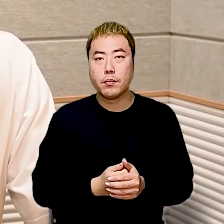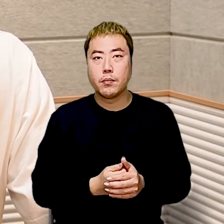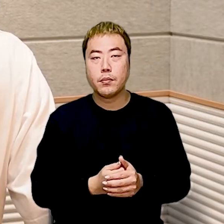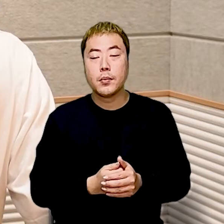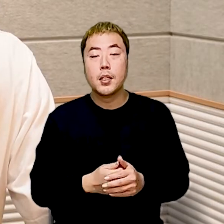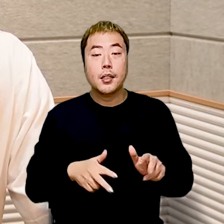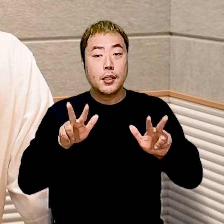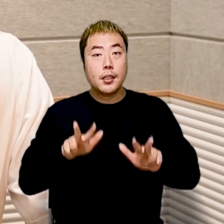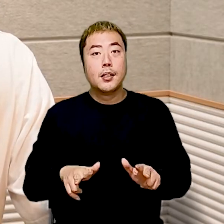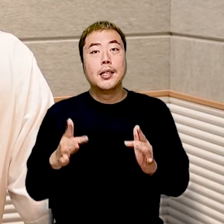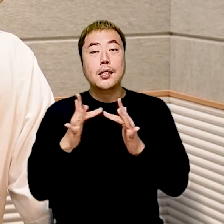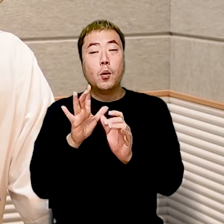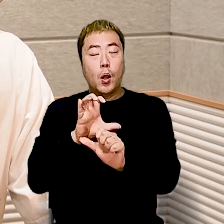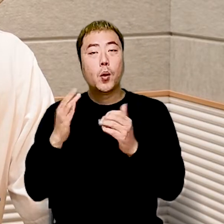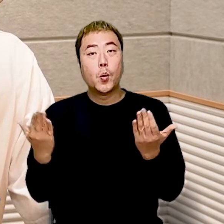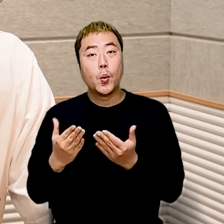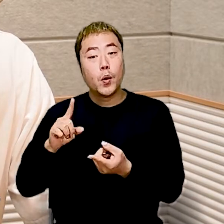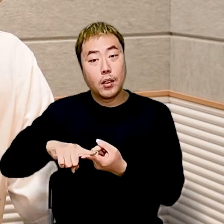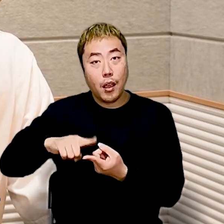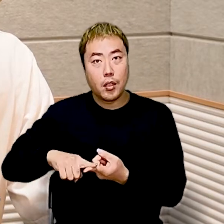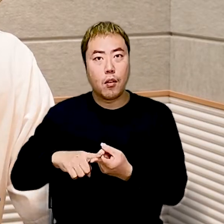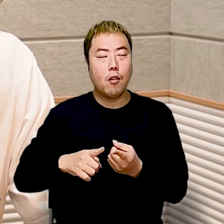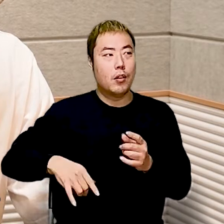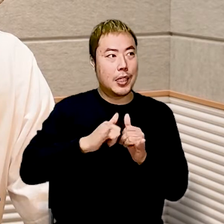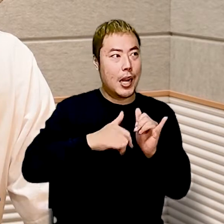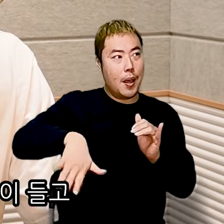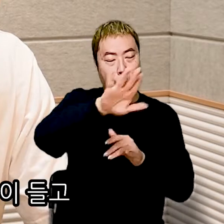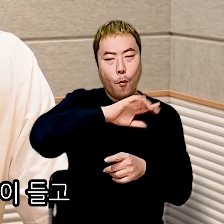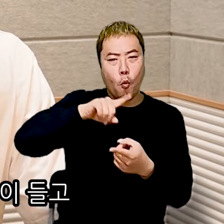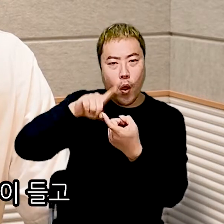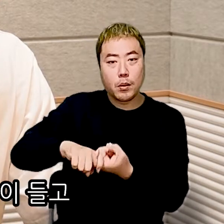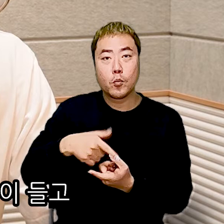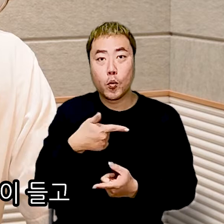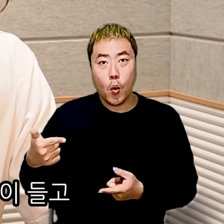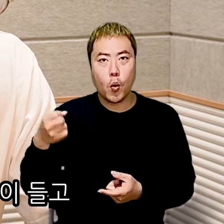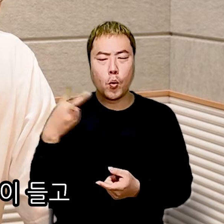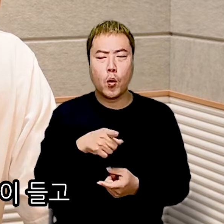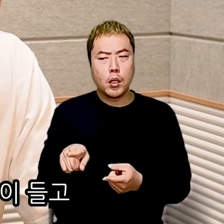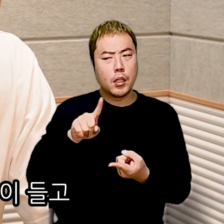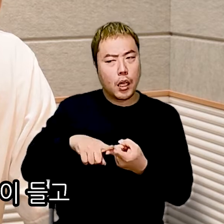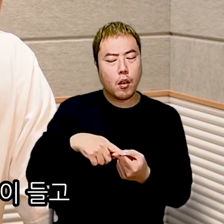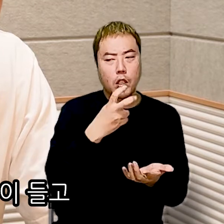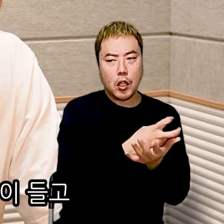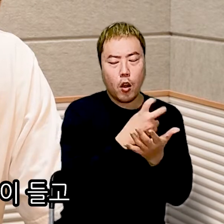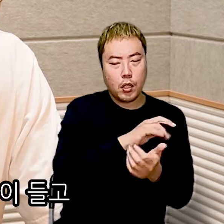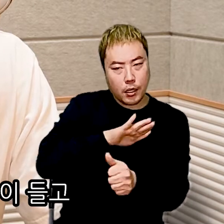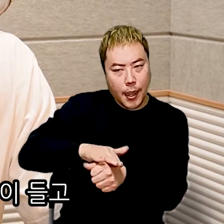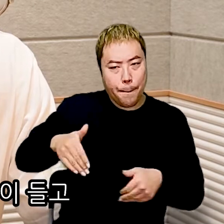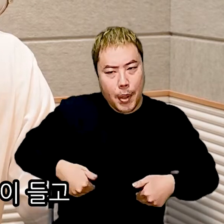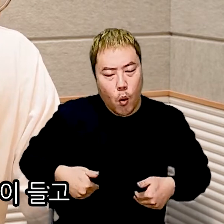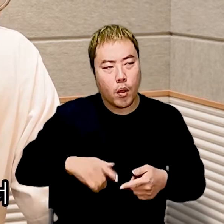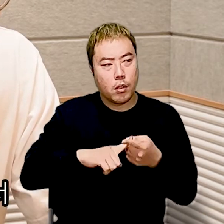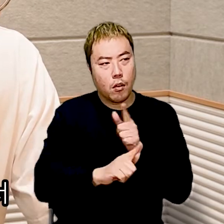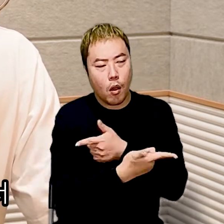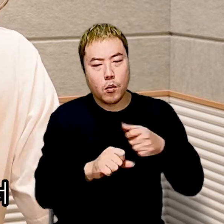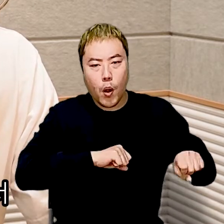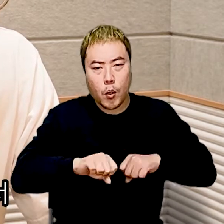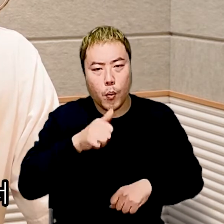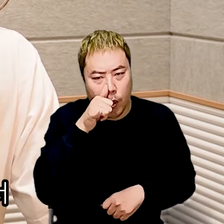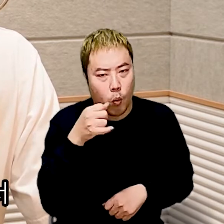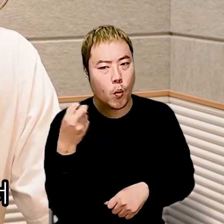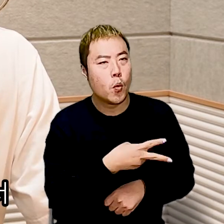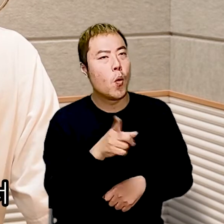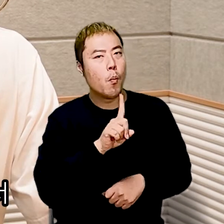지금 플랫폼 노동에 대해서 이제 많은 관심이 이루어지고 있고 정책적으로 얘기가 되는 듯한 느낌이 들고 뭔가